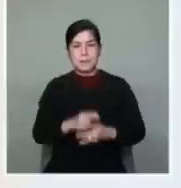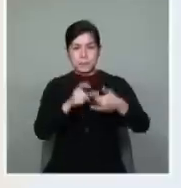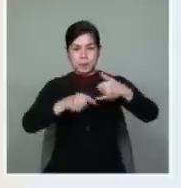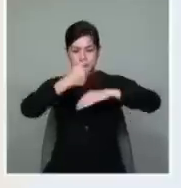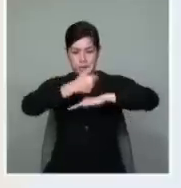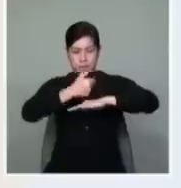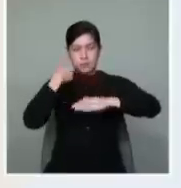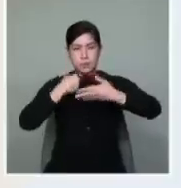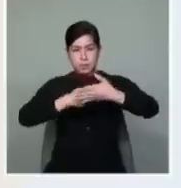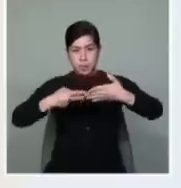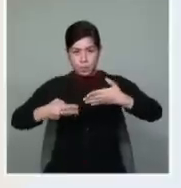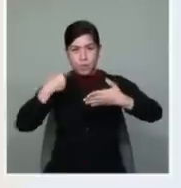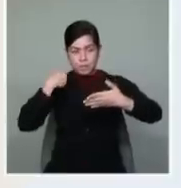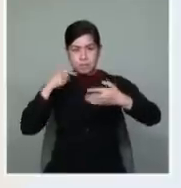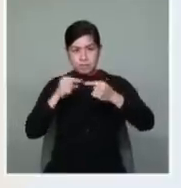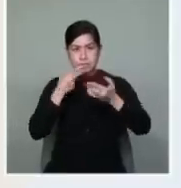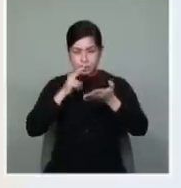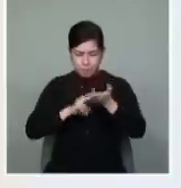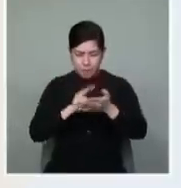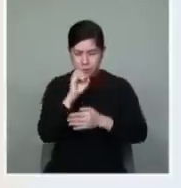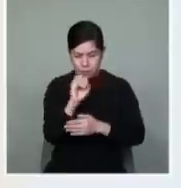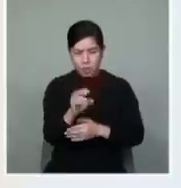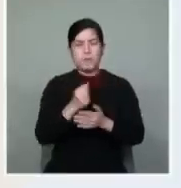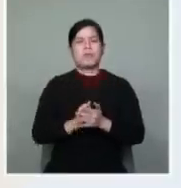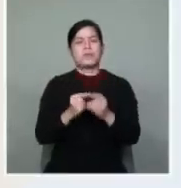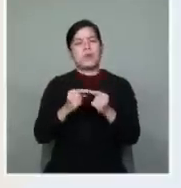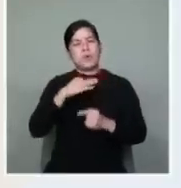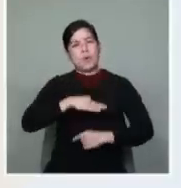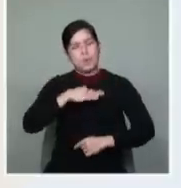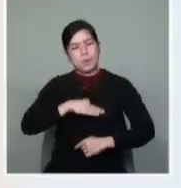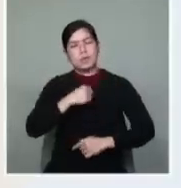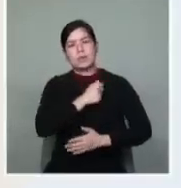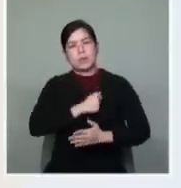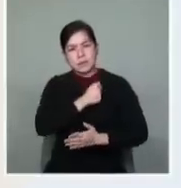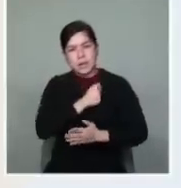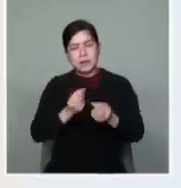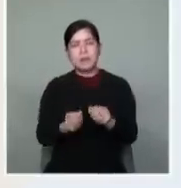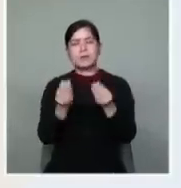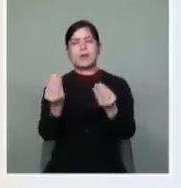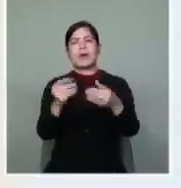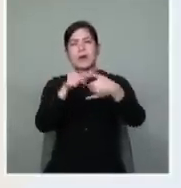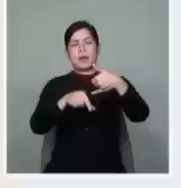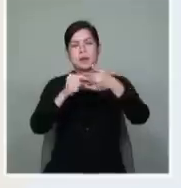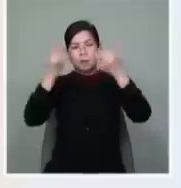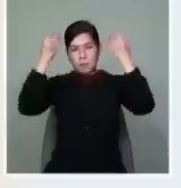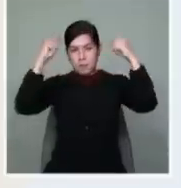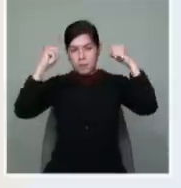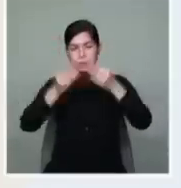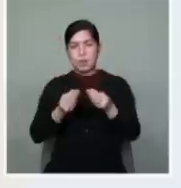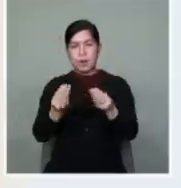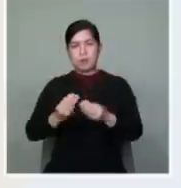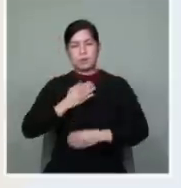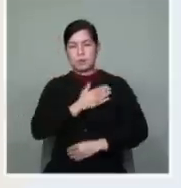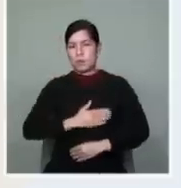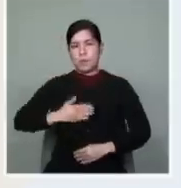ความแสดงความเห็นใจประธานาธิบดีโดนัลด์ทรัมป์ผู้นำสหรัฐพร้อมปรารถนาให้เขาสุขภาพแข็งแรงและหวังว่าผู้น